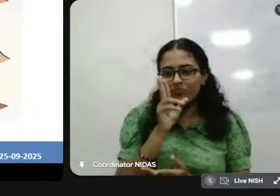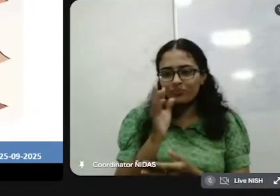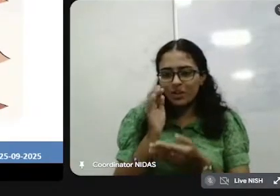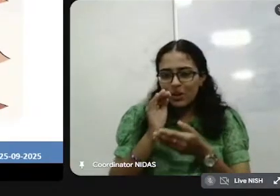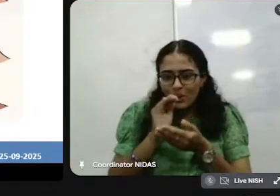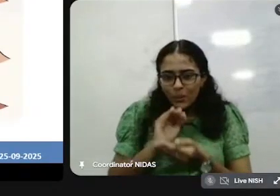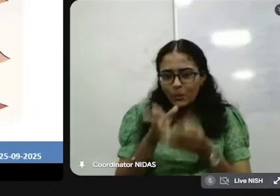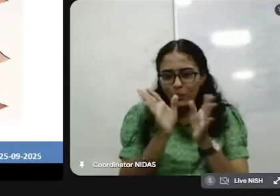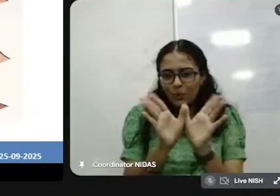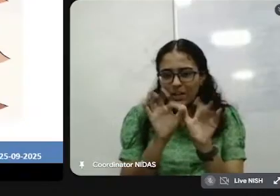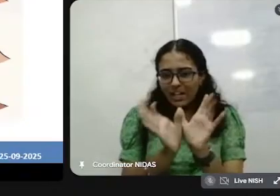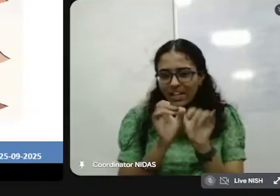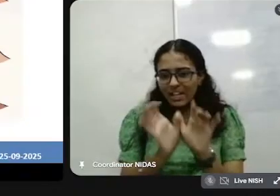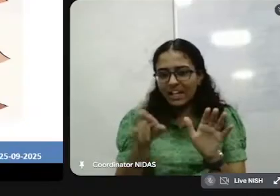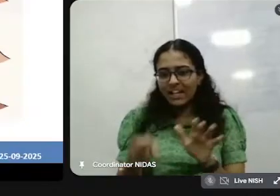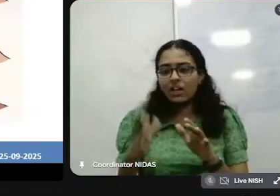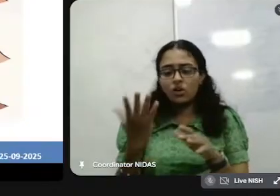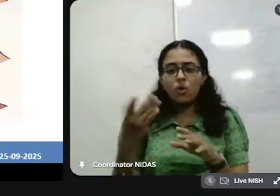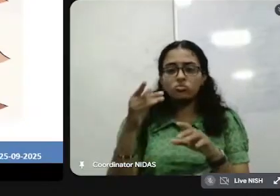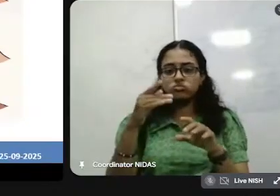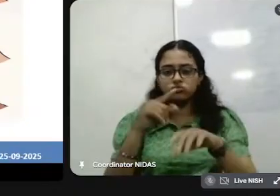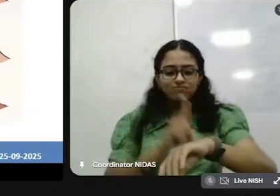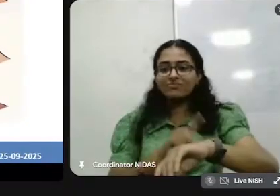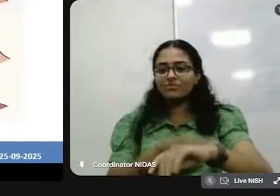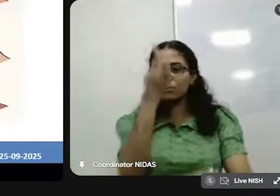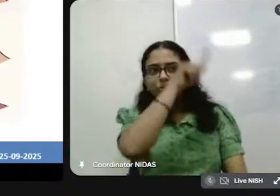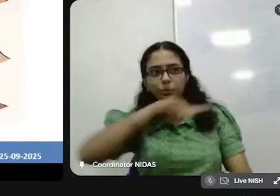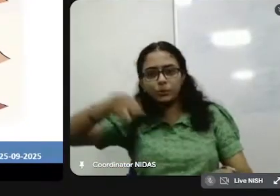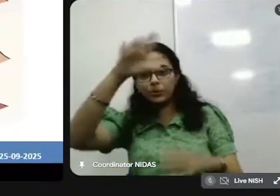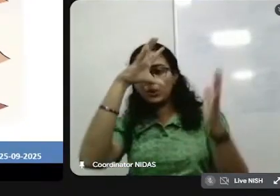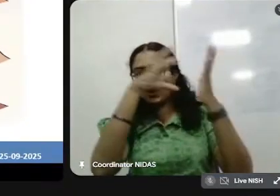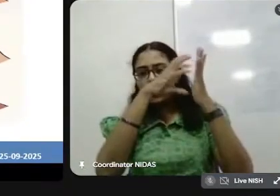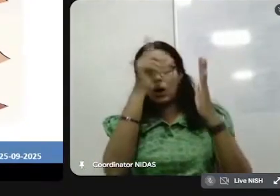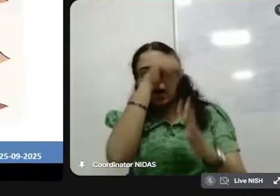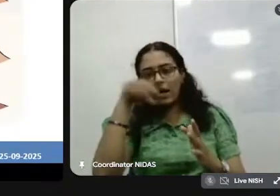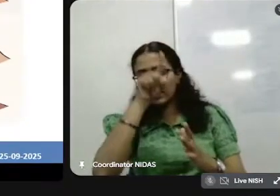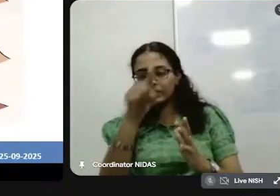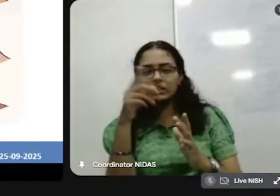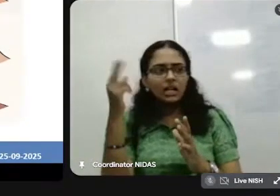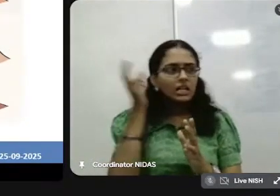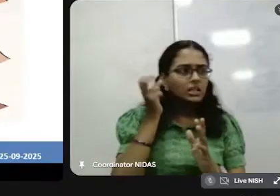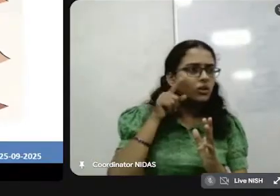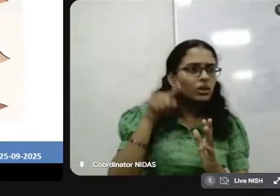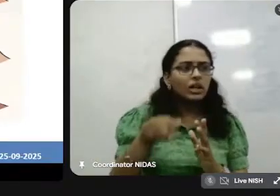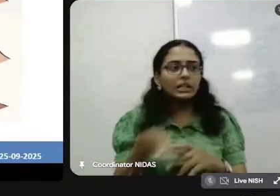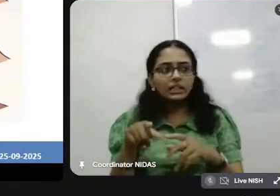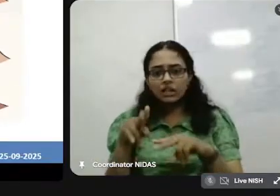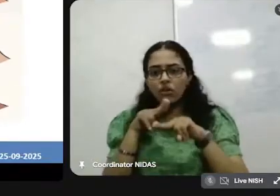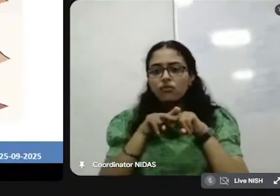അല്ലെങ്കിൽ ക്ലോക്കിന്റെ എന്തെങ്കിലും സൗണ്ട് ആയിരിക്കാം, അല്ലെങ്കിൽ ഒരു പർട്ടിക്കുലർ മ്യൂസിക്കോ അങ്ങനെ എന്തെങ്കിലും ആയിരിക്കാം. അപ്പൊ അതിൽ മാത്രം